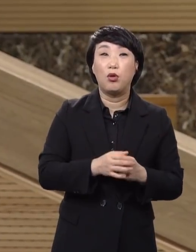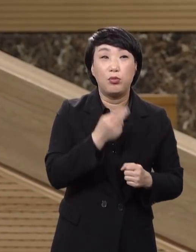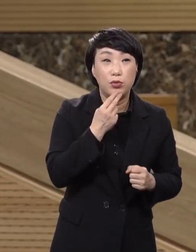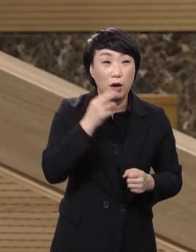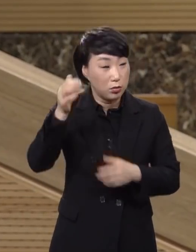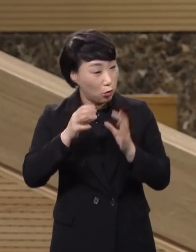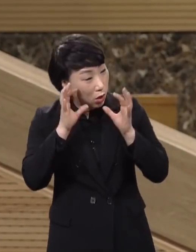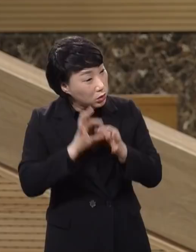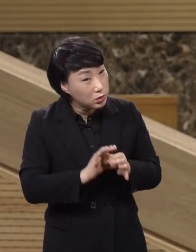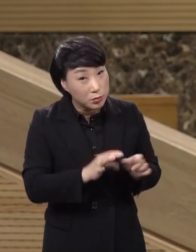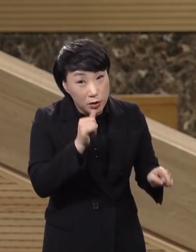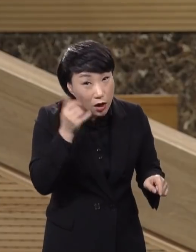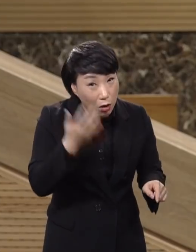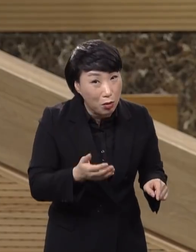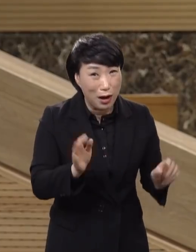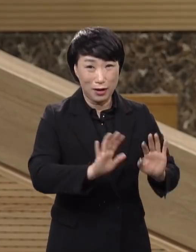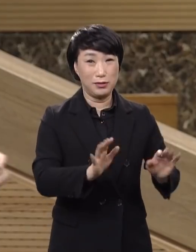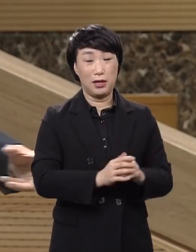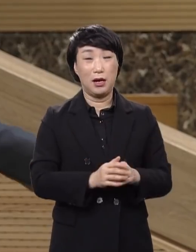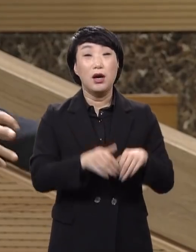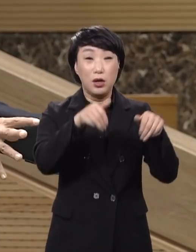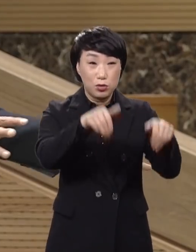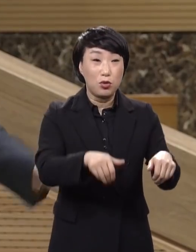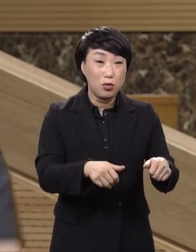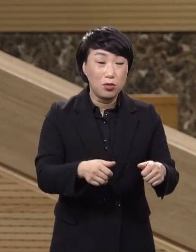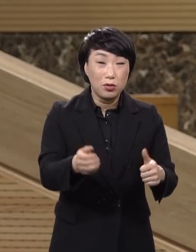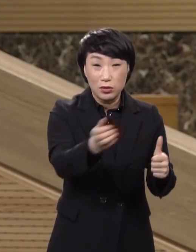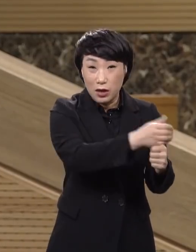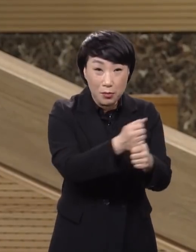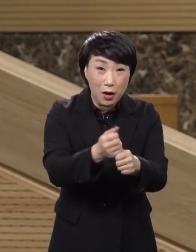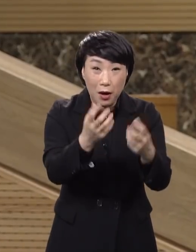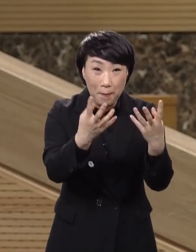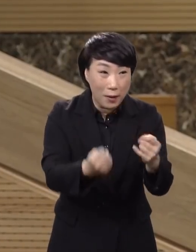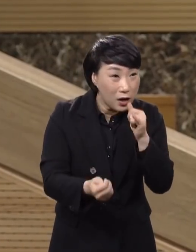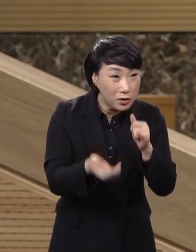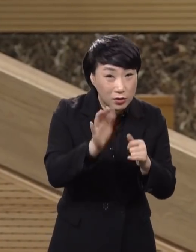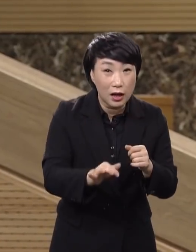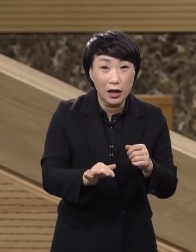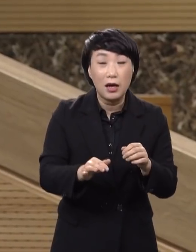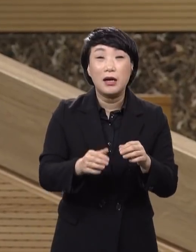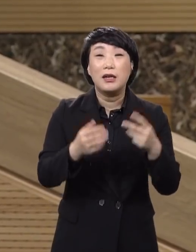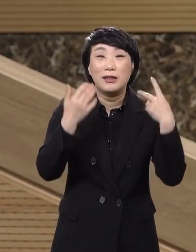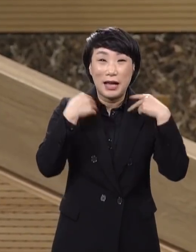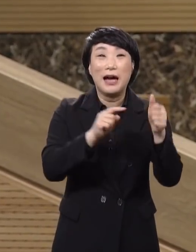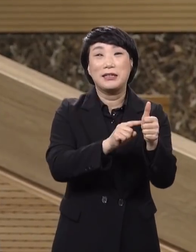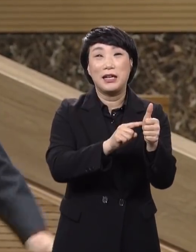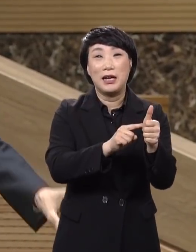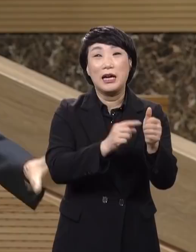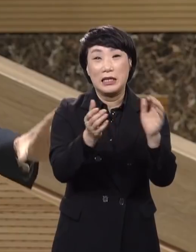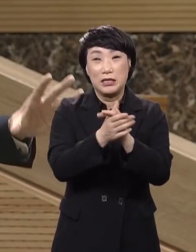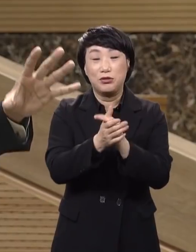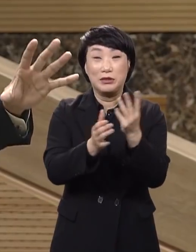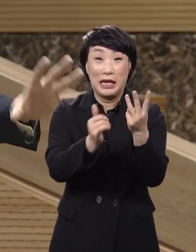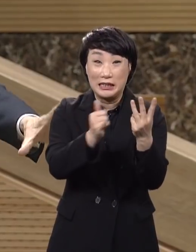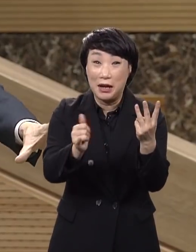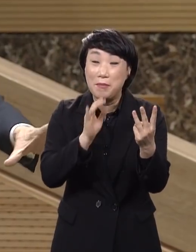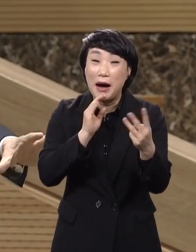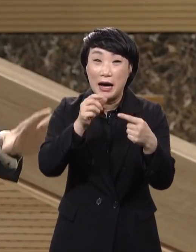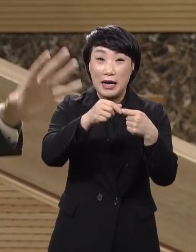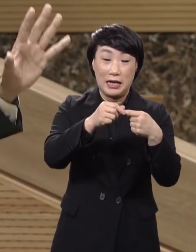있겠어요? 자, 다 같이 포로로 잡혀갔는데 사드락과 메삭과 아벳느고와